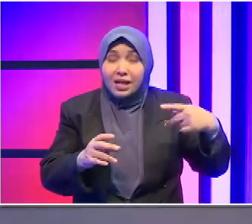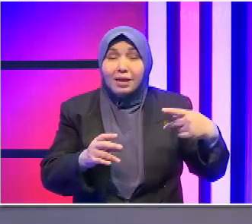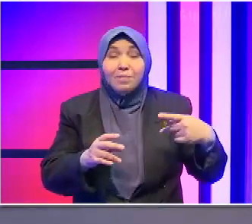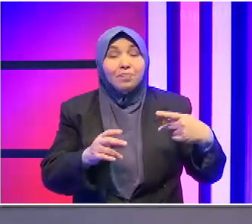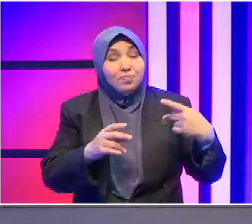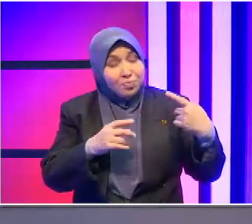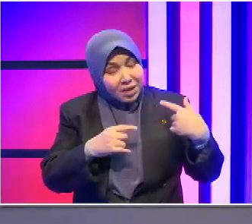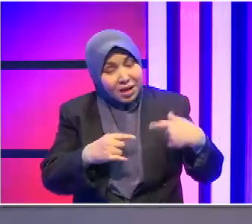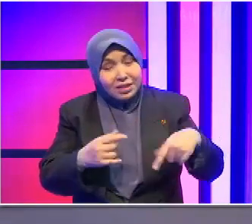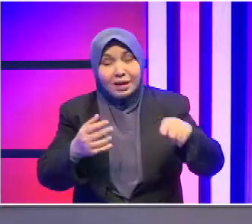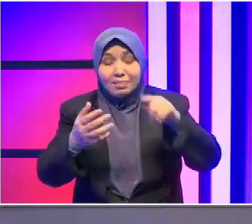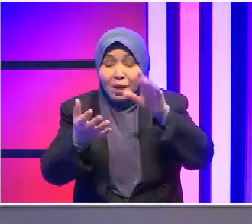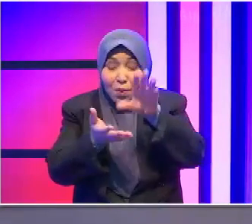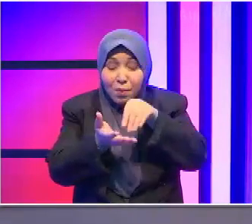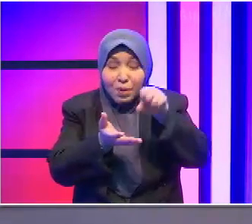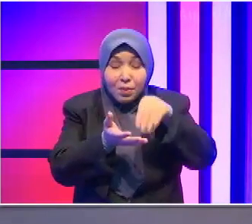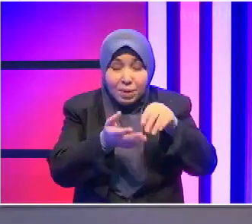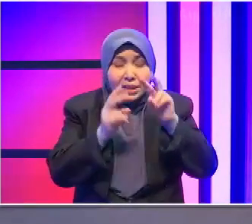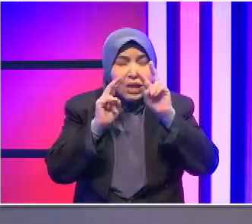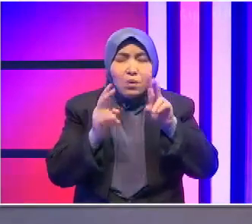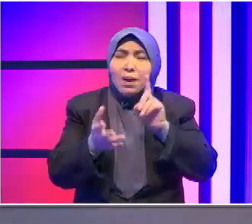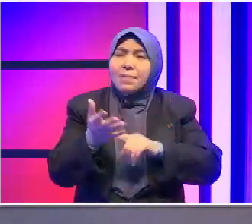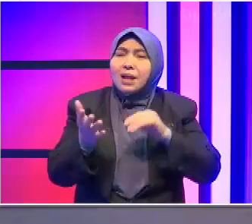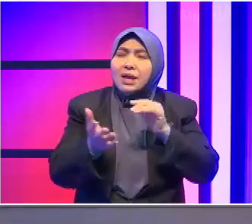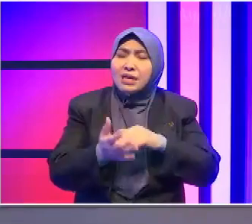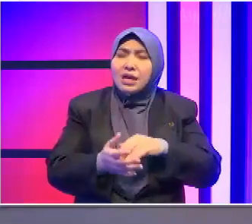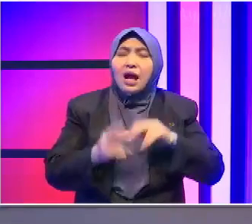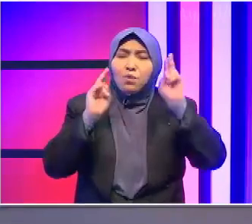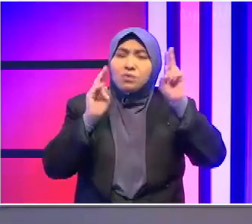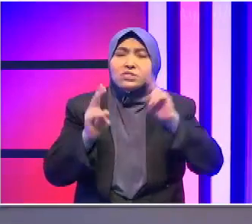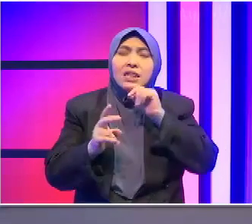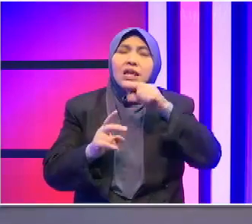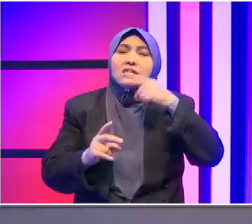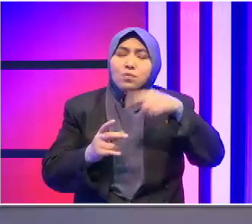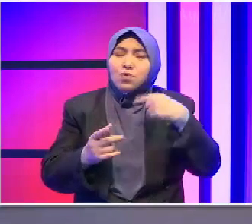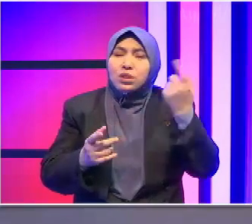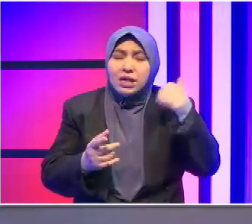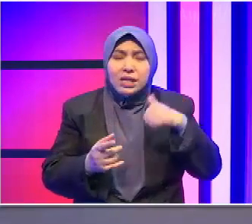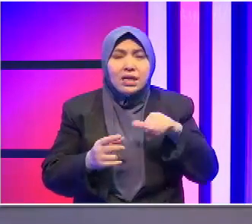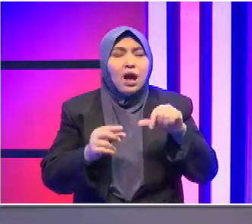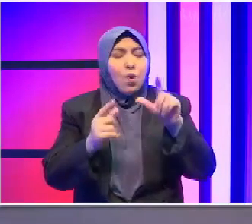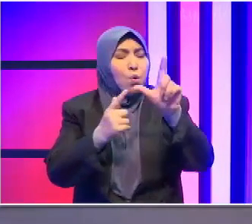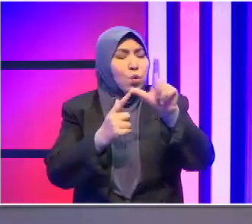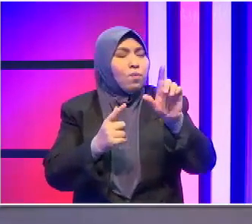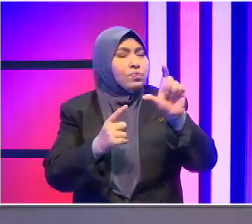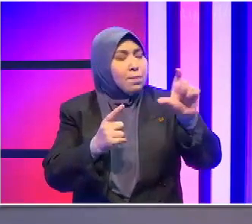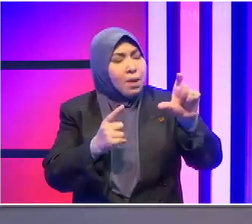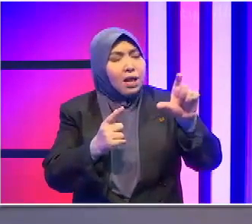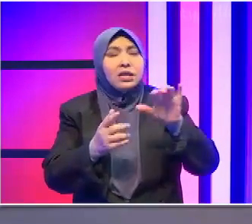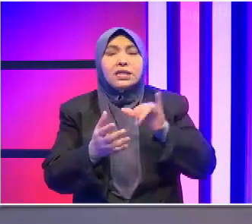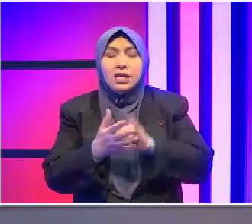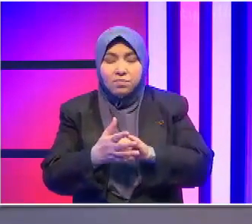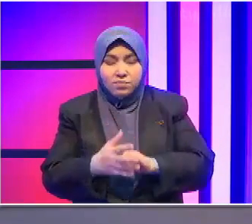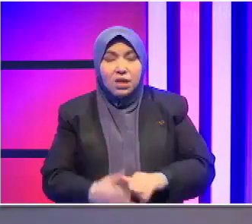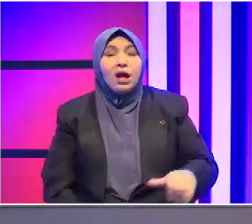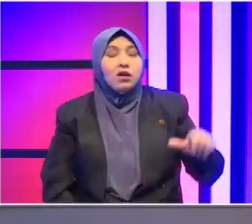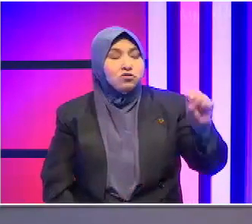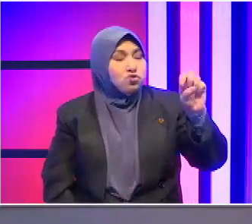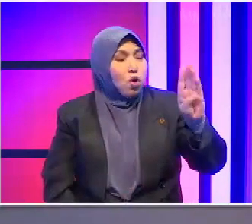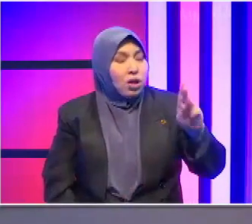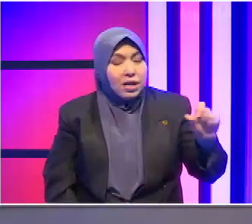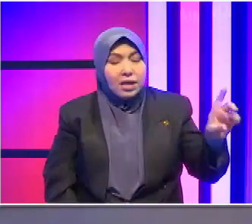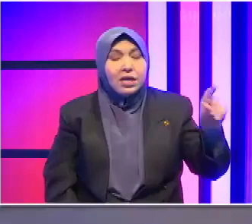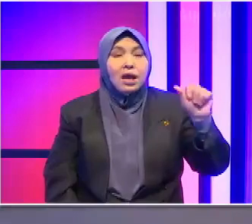sambil belajar kau tengok apalagi yang disebut Nadia huruf yang yang tempat tempatnya the move amanu Sobirin